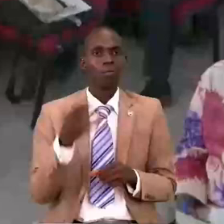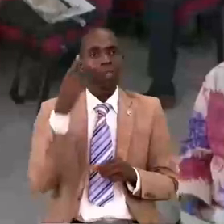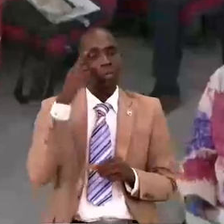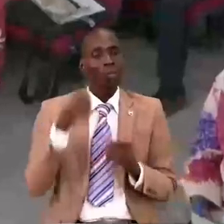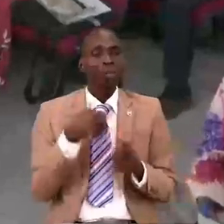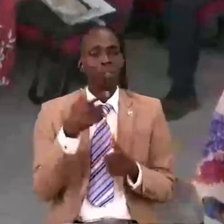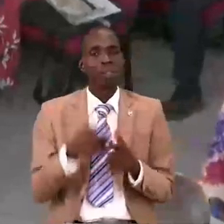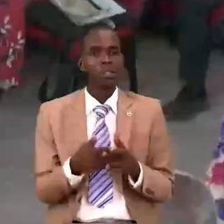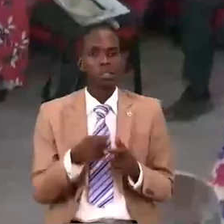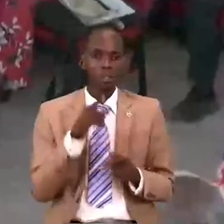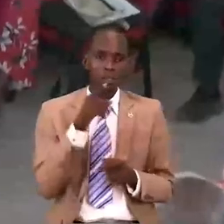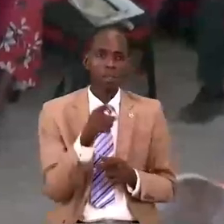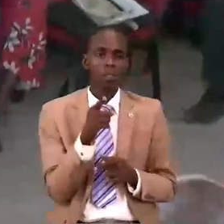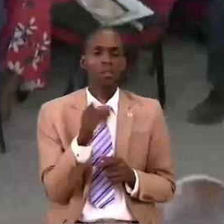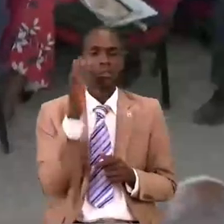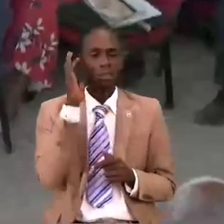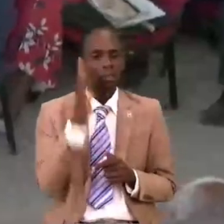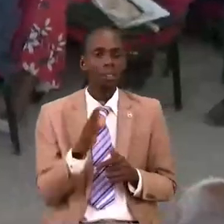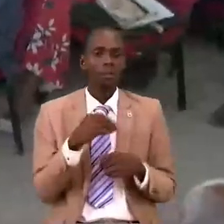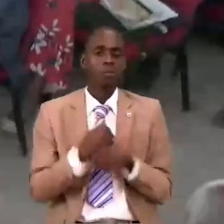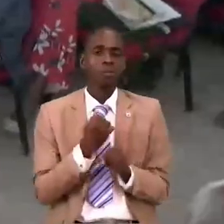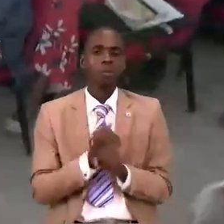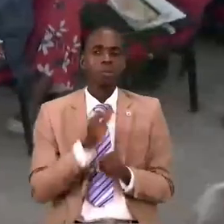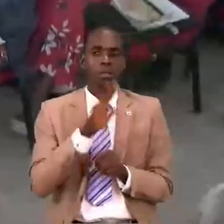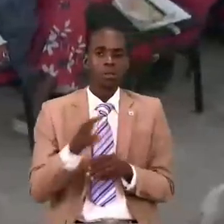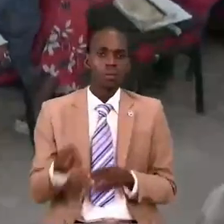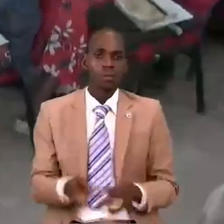succès. Amen pour soi.